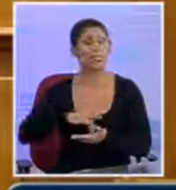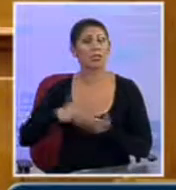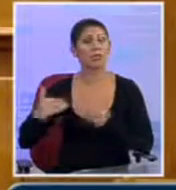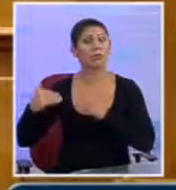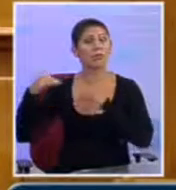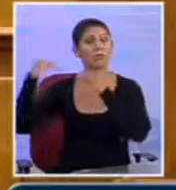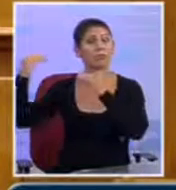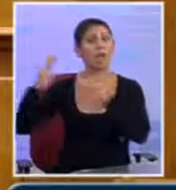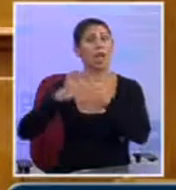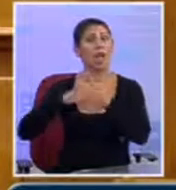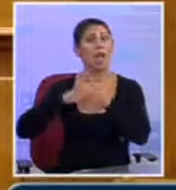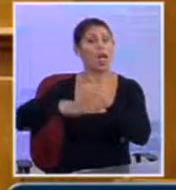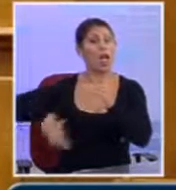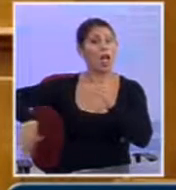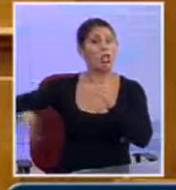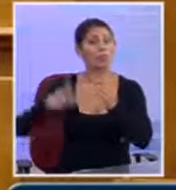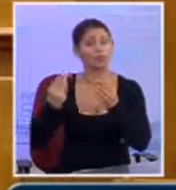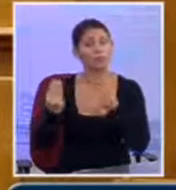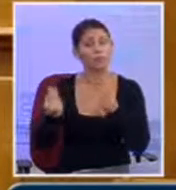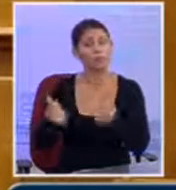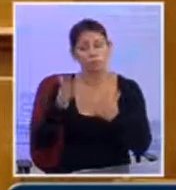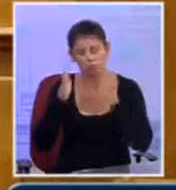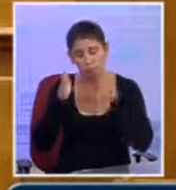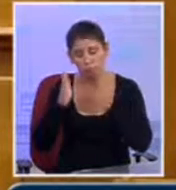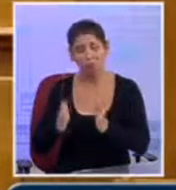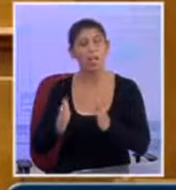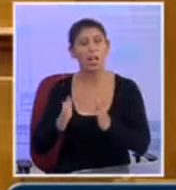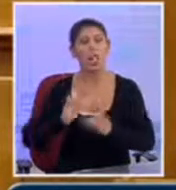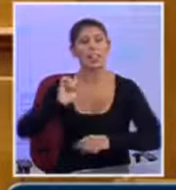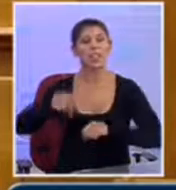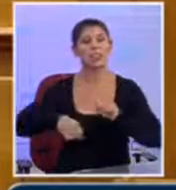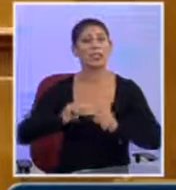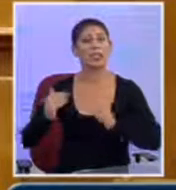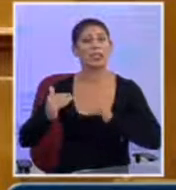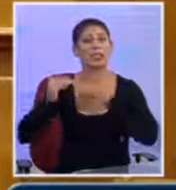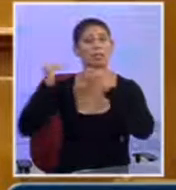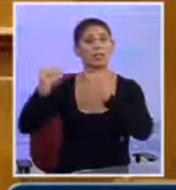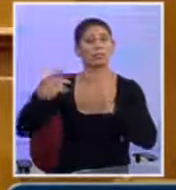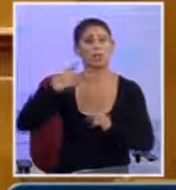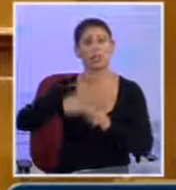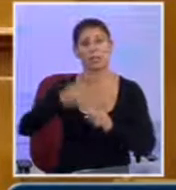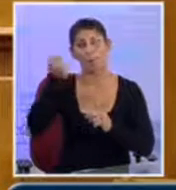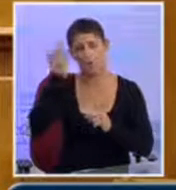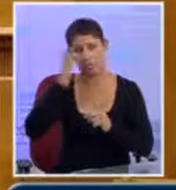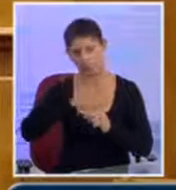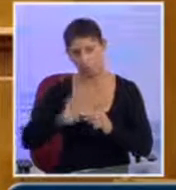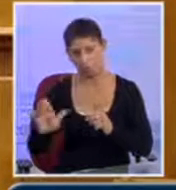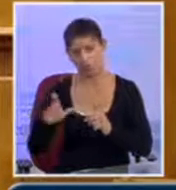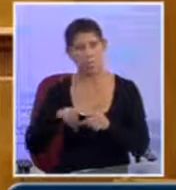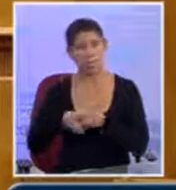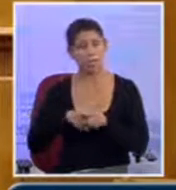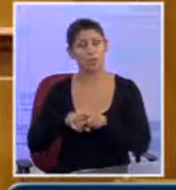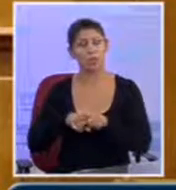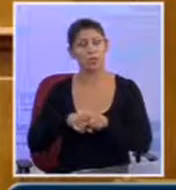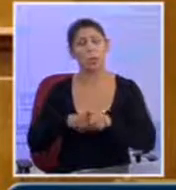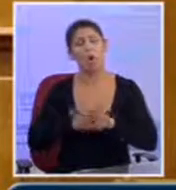υψηλού επίπεδο ανθρώπινο δυναμικό της αποκλειστικά σε δραστηριότητες υψηλής προστιθέμενης αξίας. Αυτό αφορά το